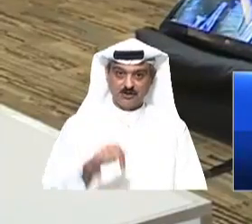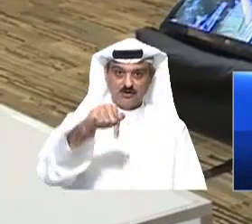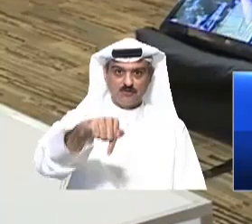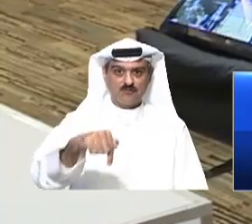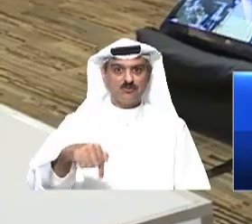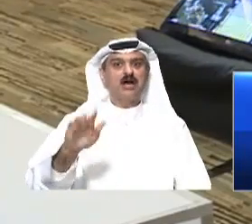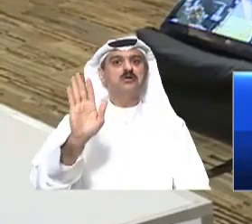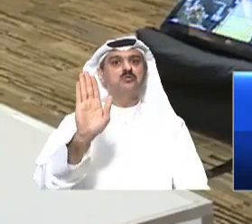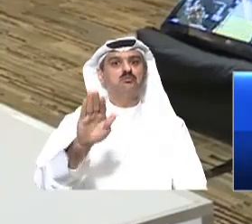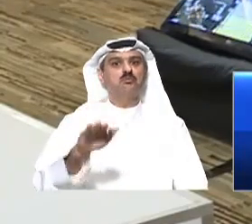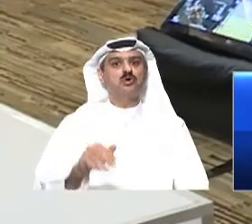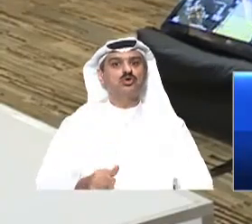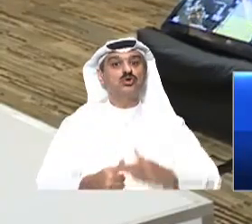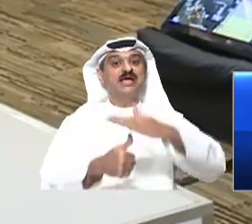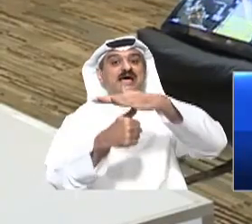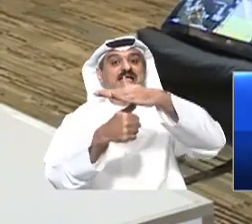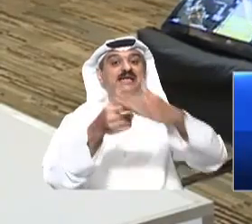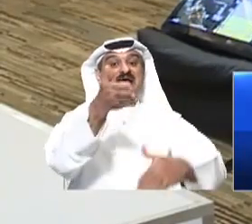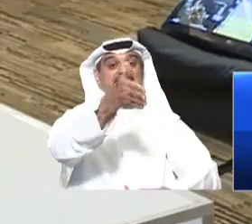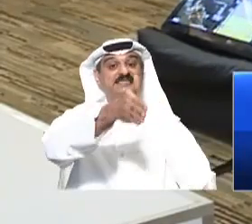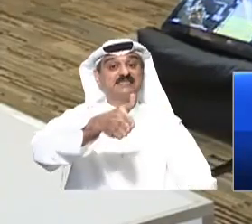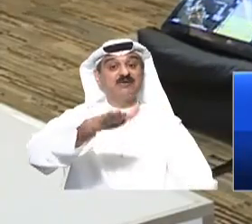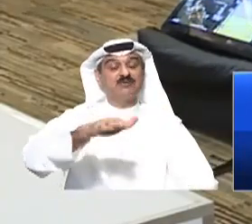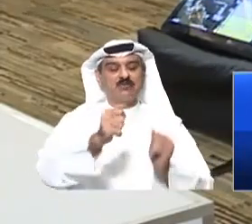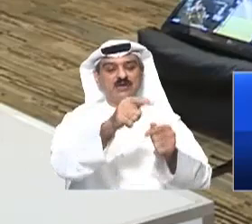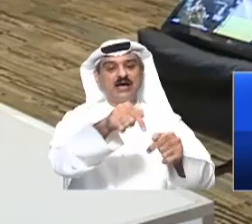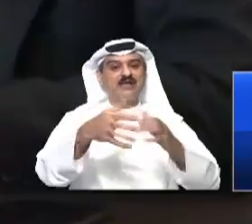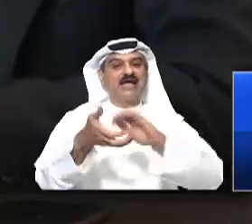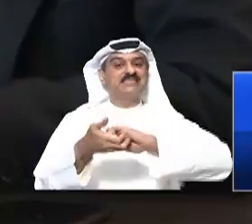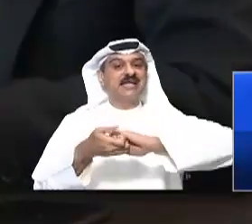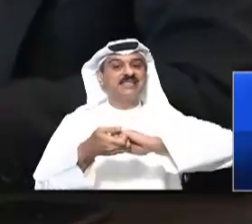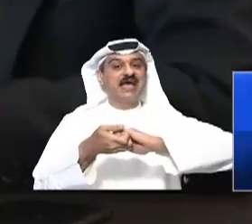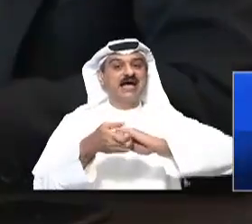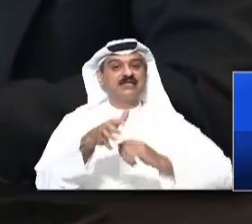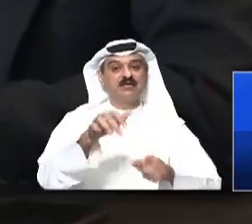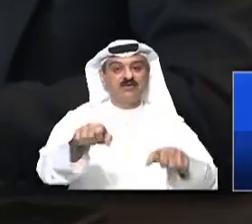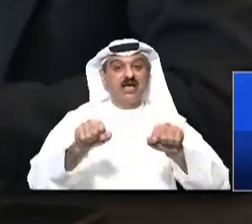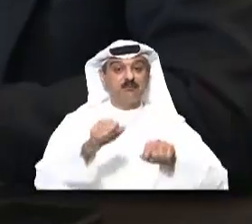وحضور رئيس الاتحاد البرلماني الدولي دوراتي باشيكو.